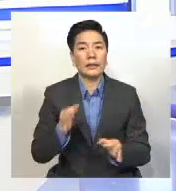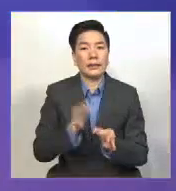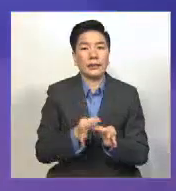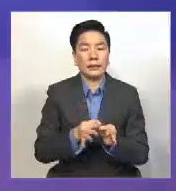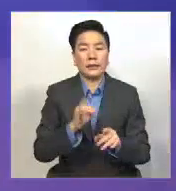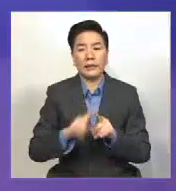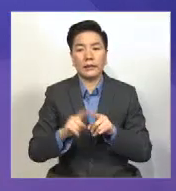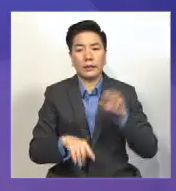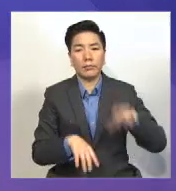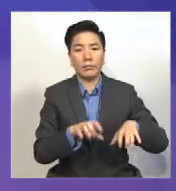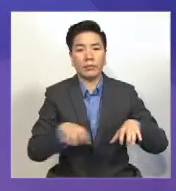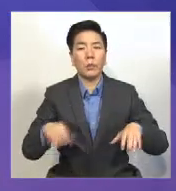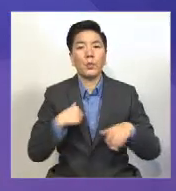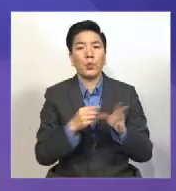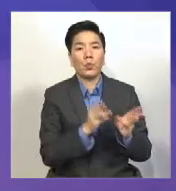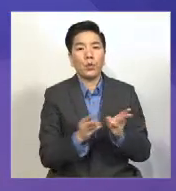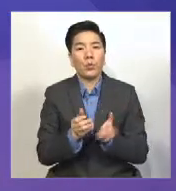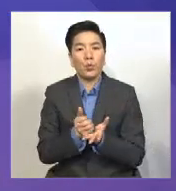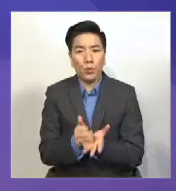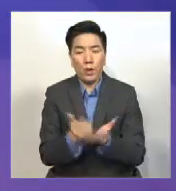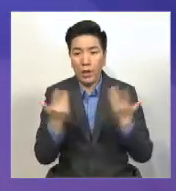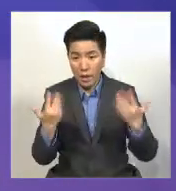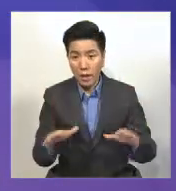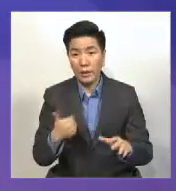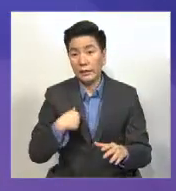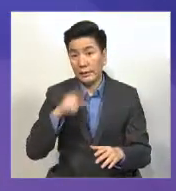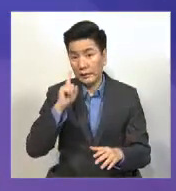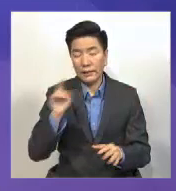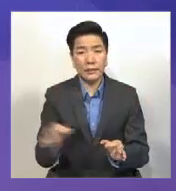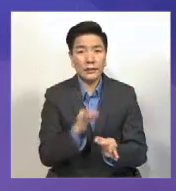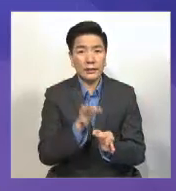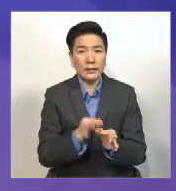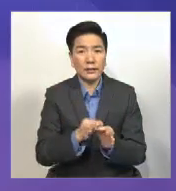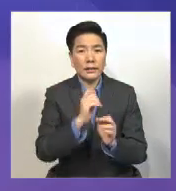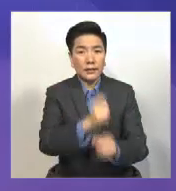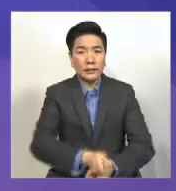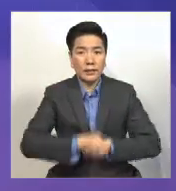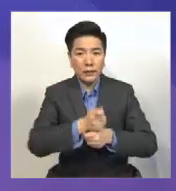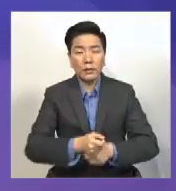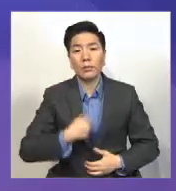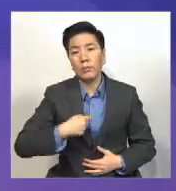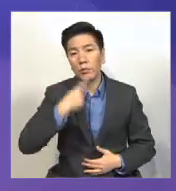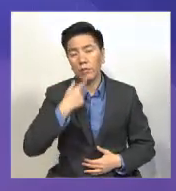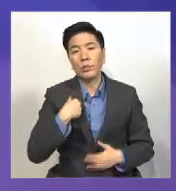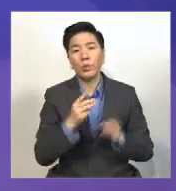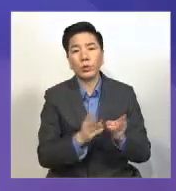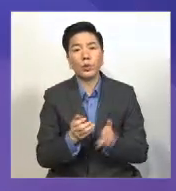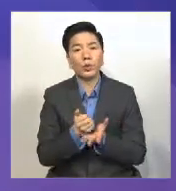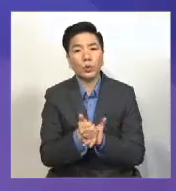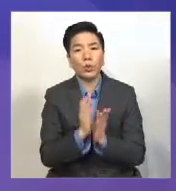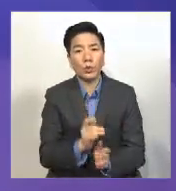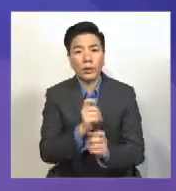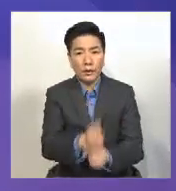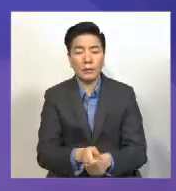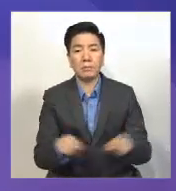ธนาคารต่างๆหน่วยงานต่างๆก็เริ่มมีมาตรการออกมาแล้วนะคะอย่างธนาคารธกส.ก็มีมาตรการออกมาช่วยเหลือเกษตรก